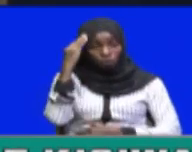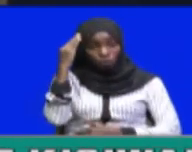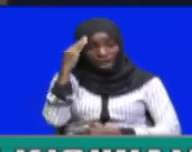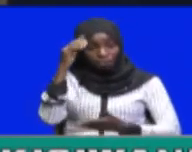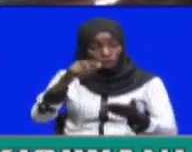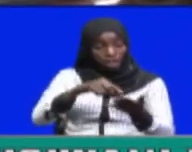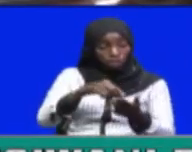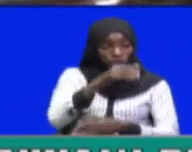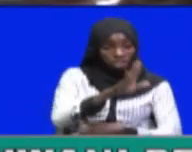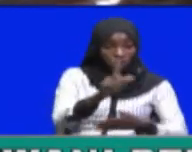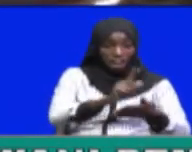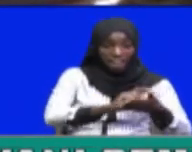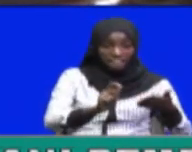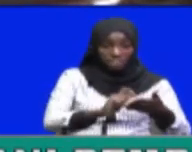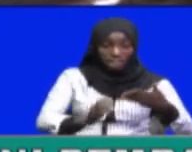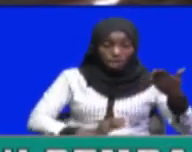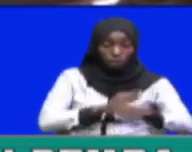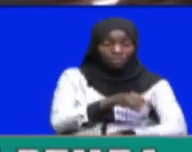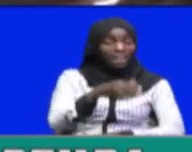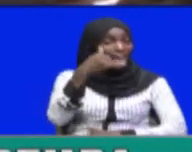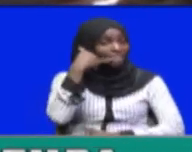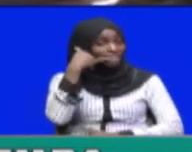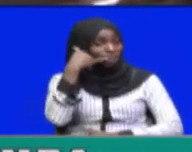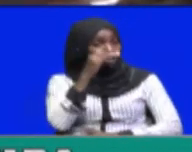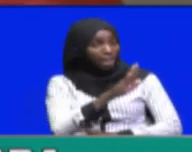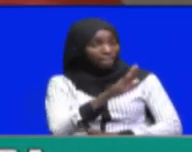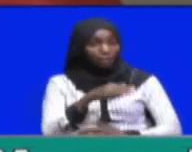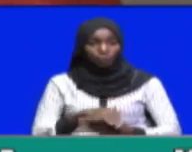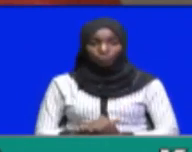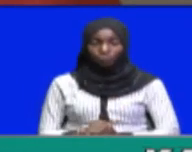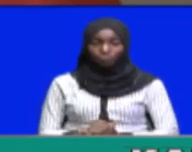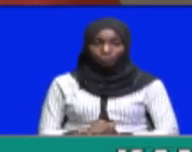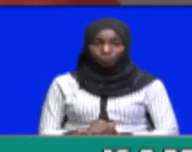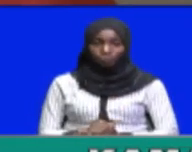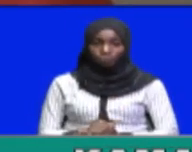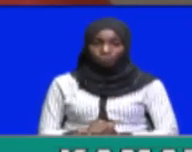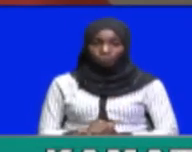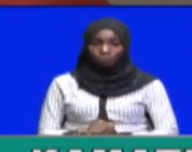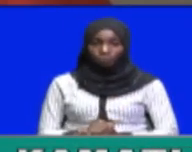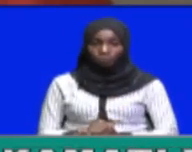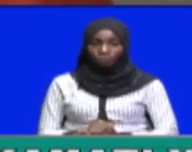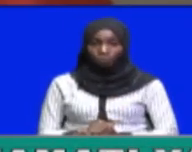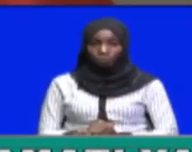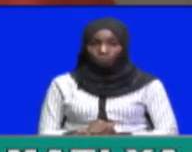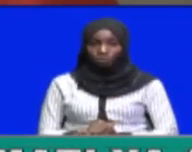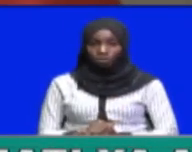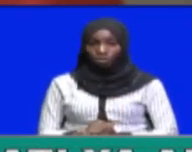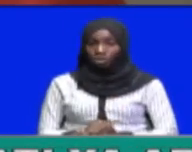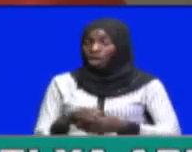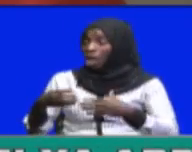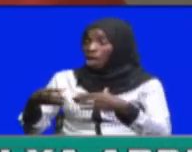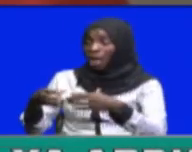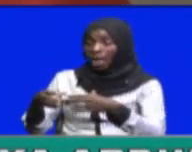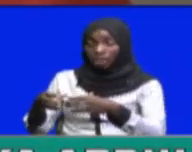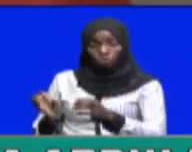cha kujiandikisha kupitia simu ya mkononi. Kuna njia ambayo tume uchaguzi